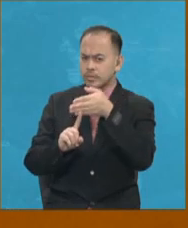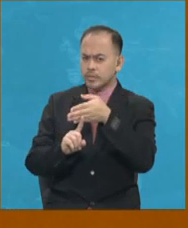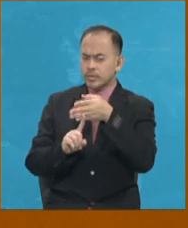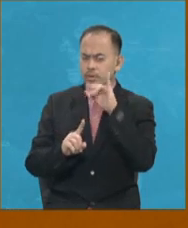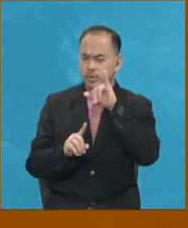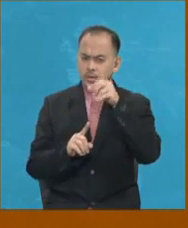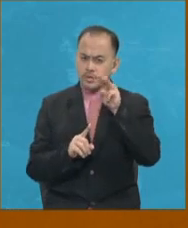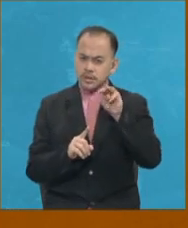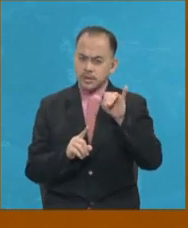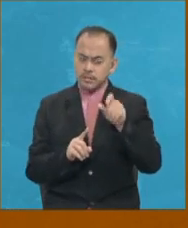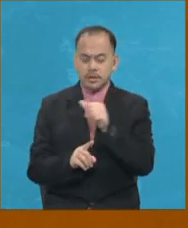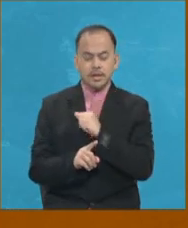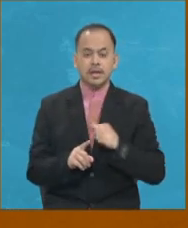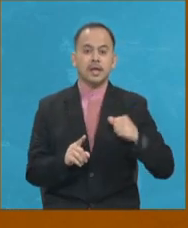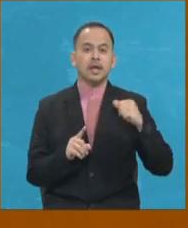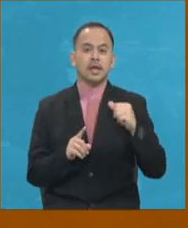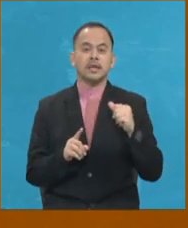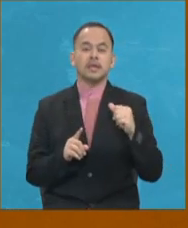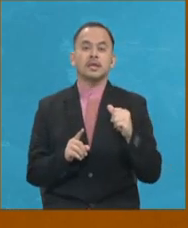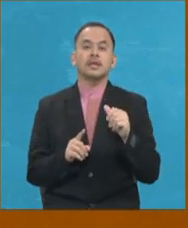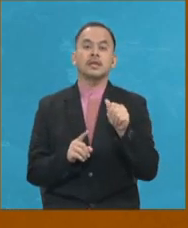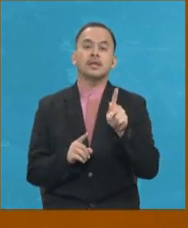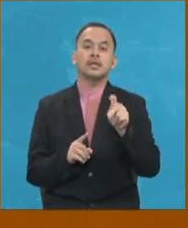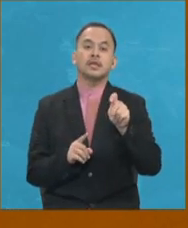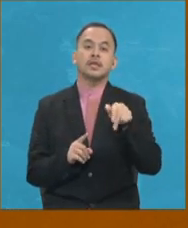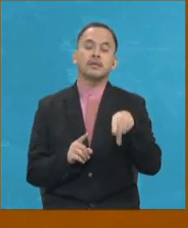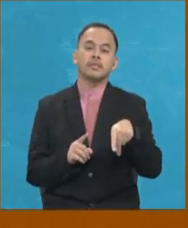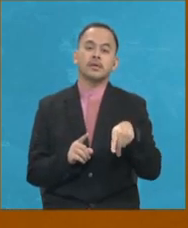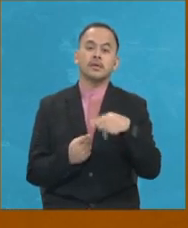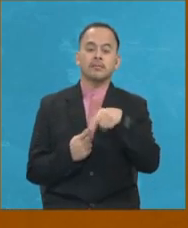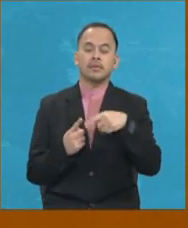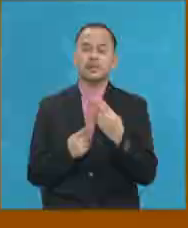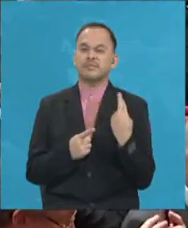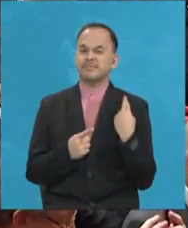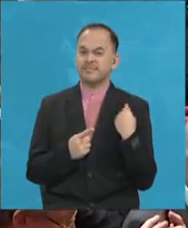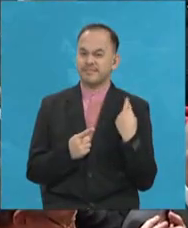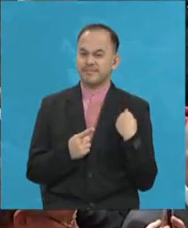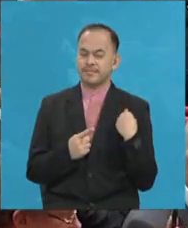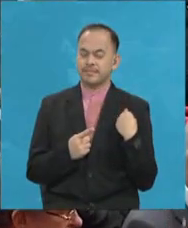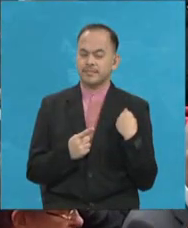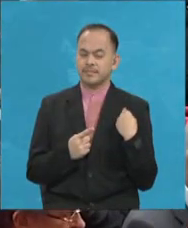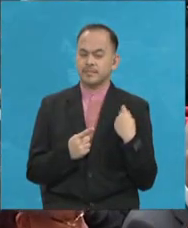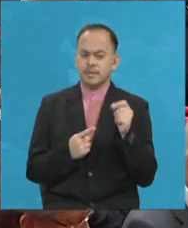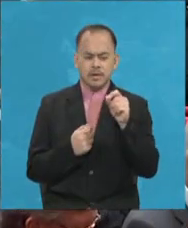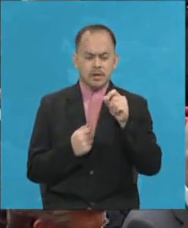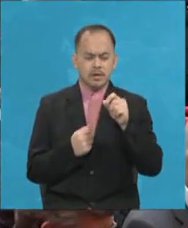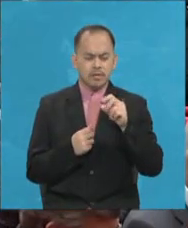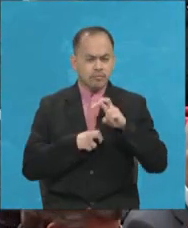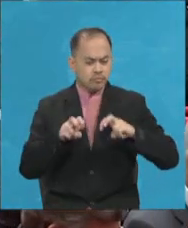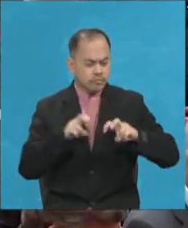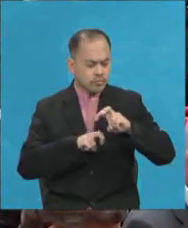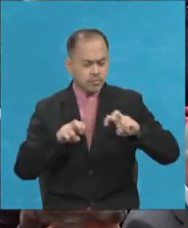menjamin ahli ahlinya apabila besaran nanti kajian tersebut